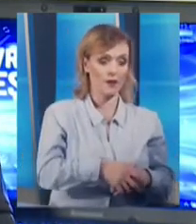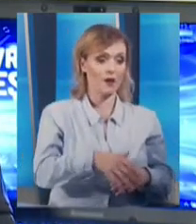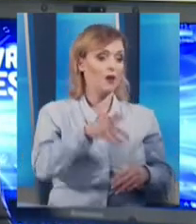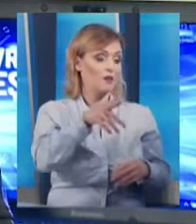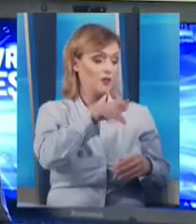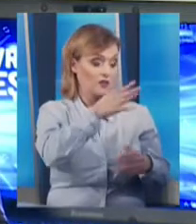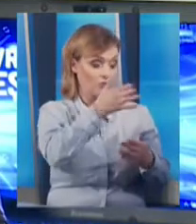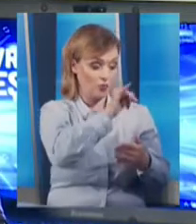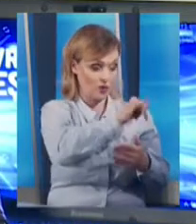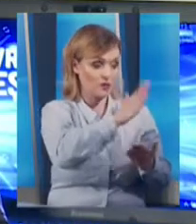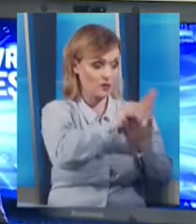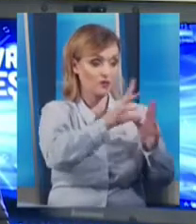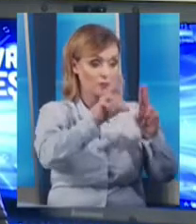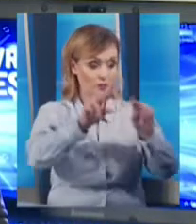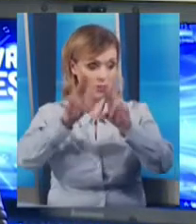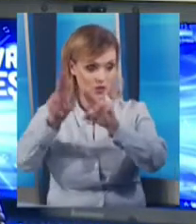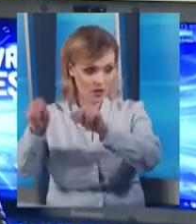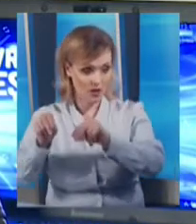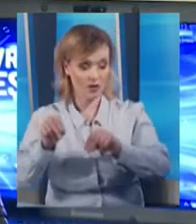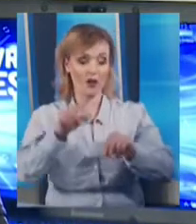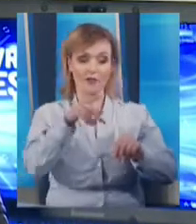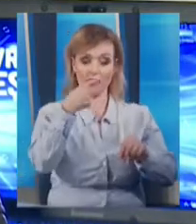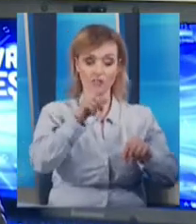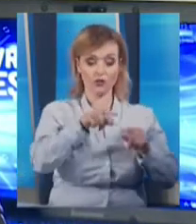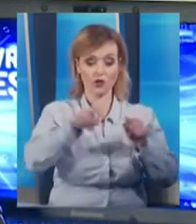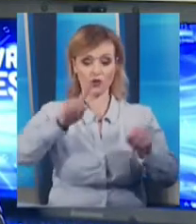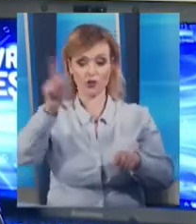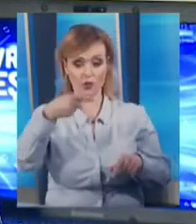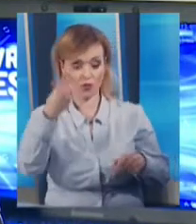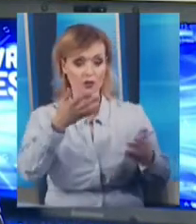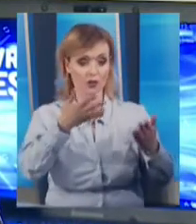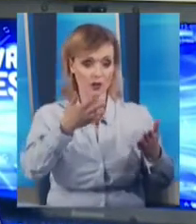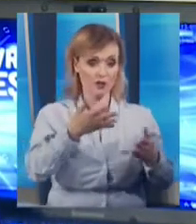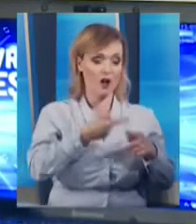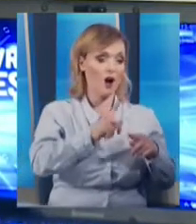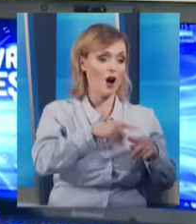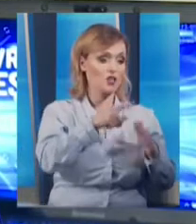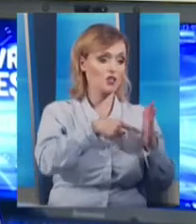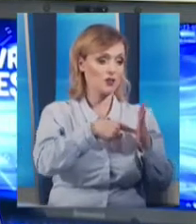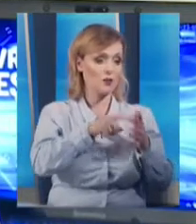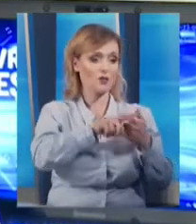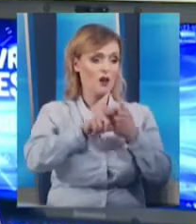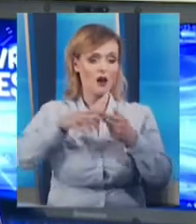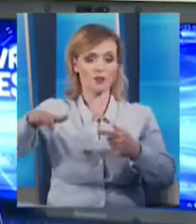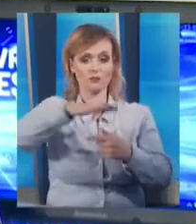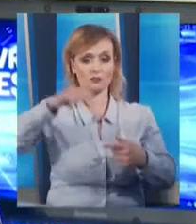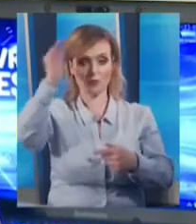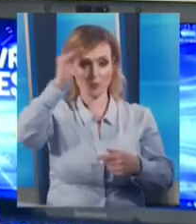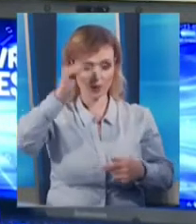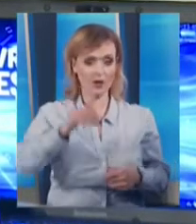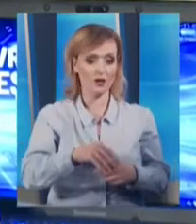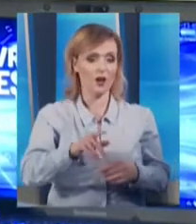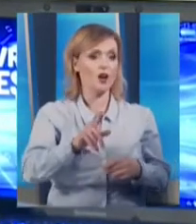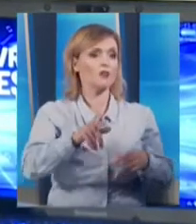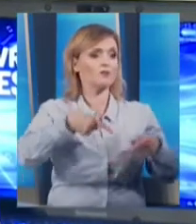promisiuni, ați spus un an de zile, foarte clar, subiectul ăsta transnistrean, în termen